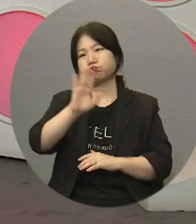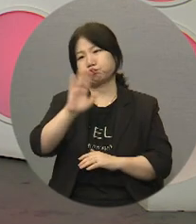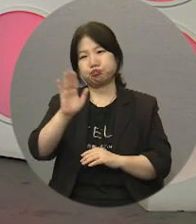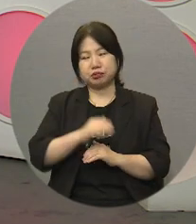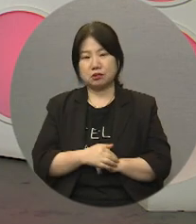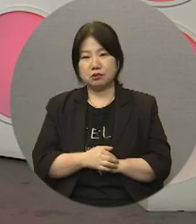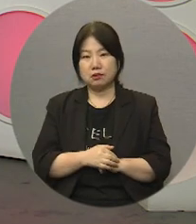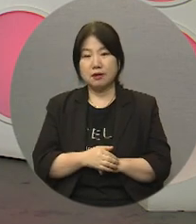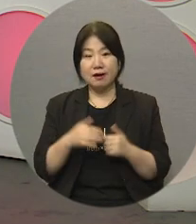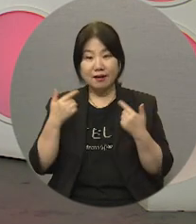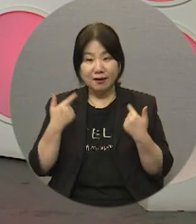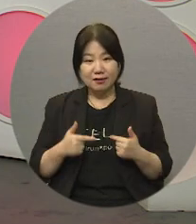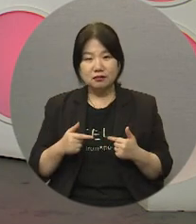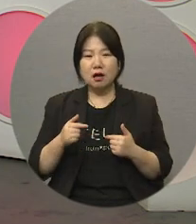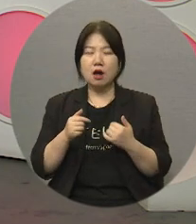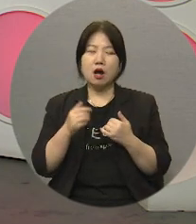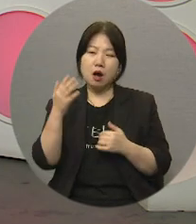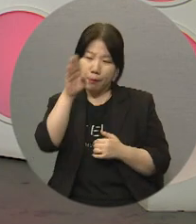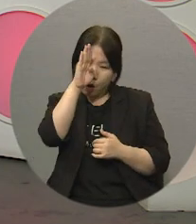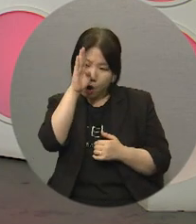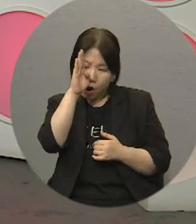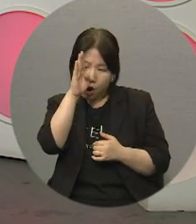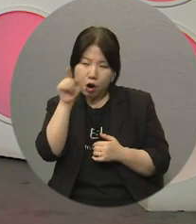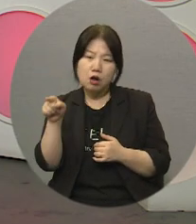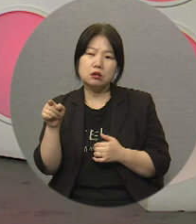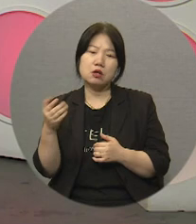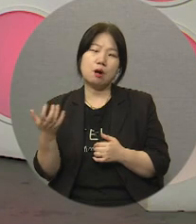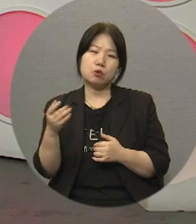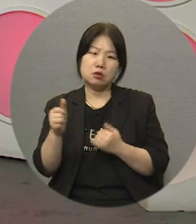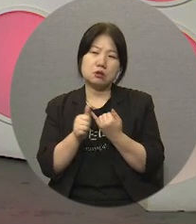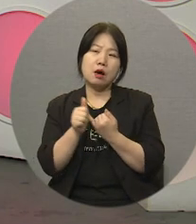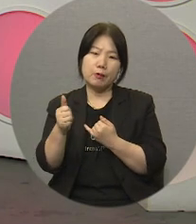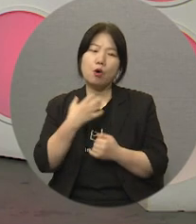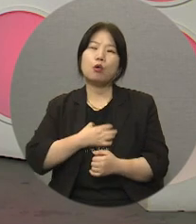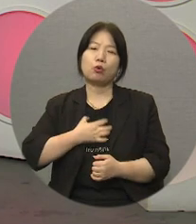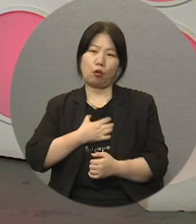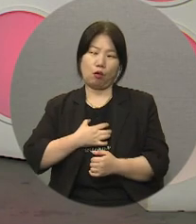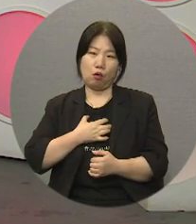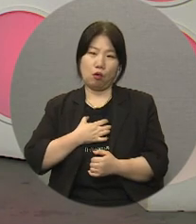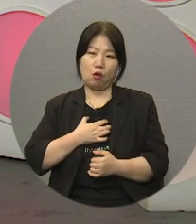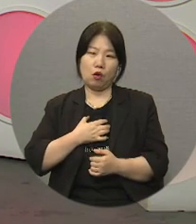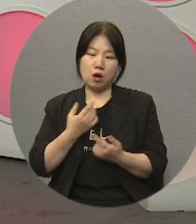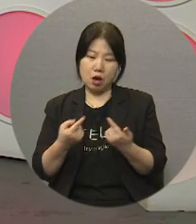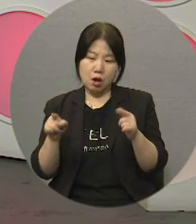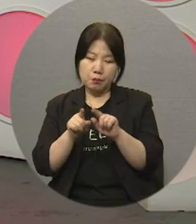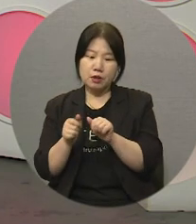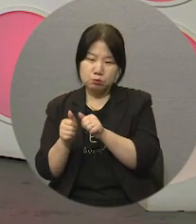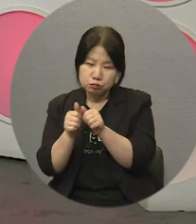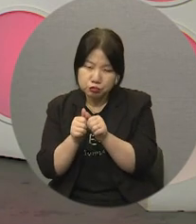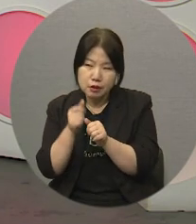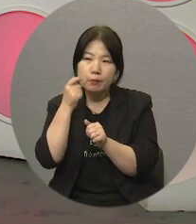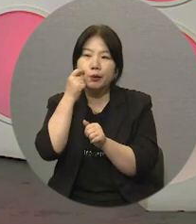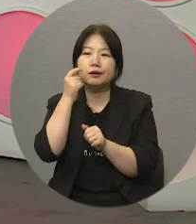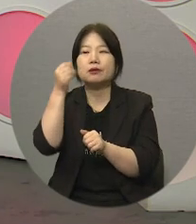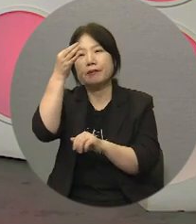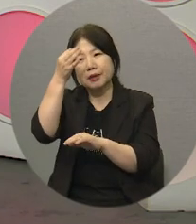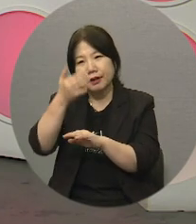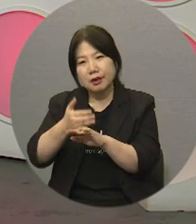없으며 항상 아픈 남편을 걱정했다고 오히려 곁에 있어주지 못해서 미안하다고